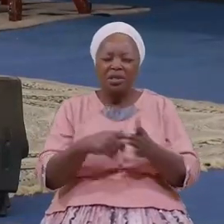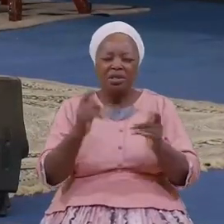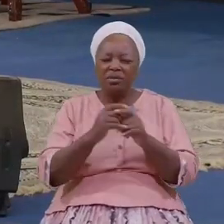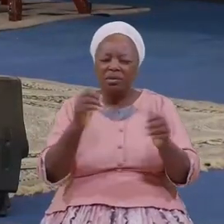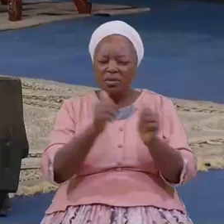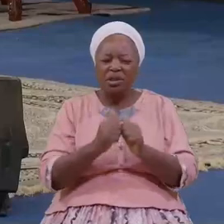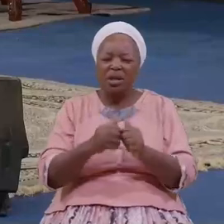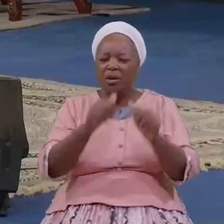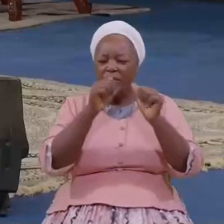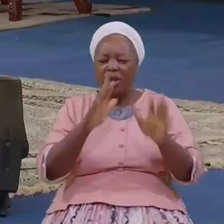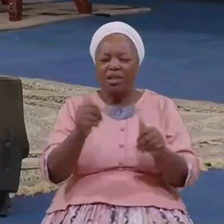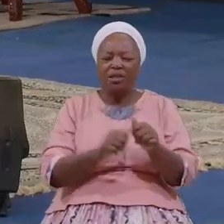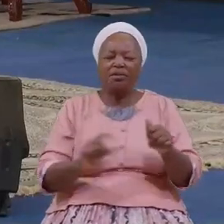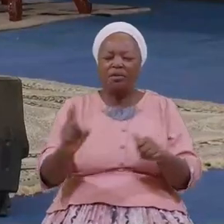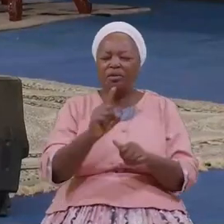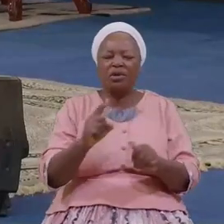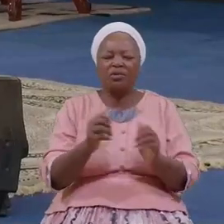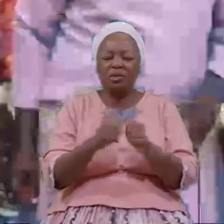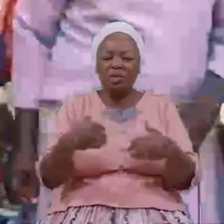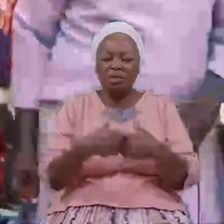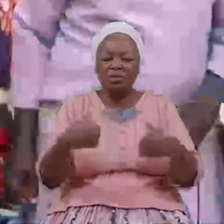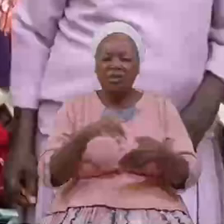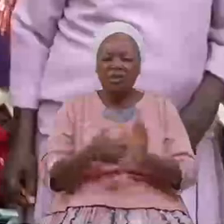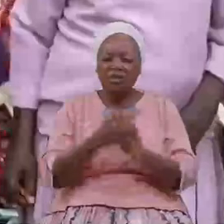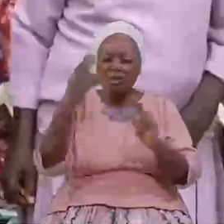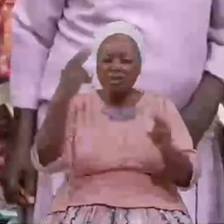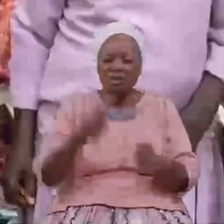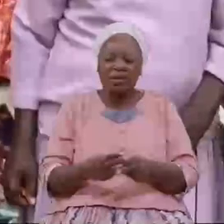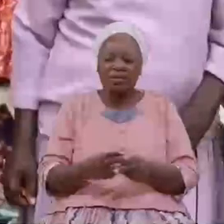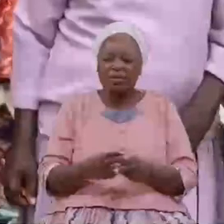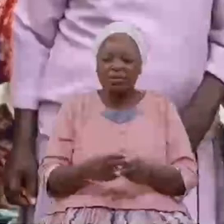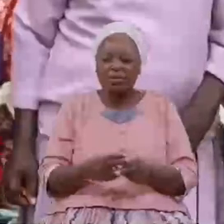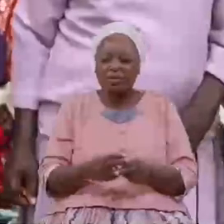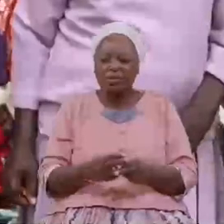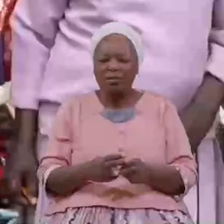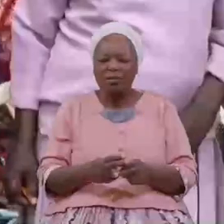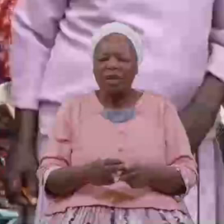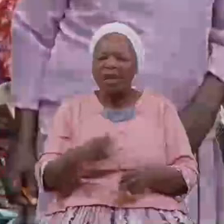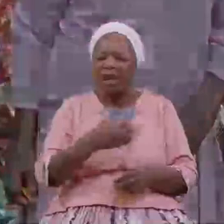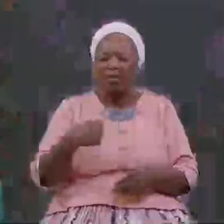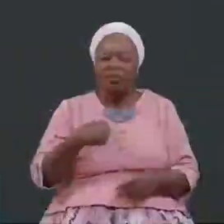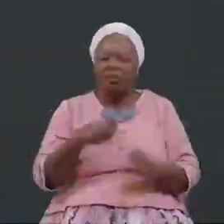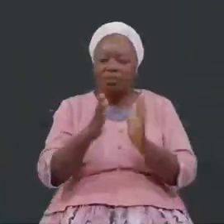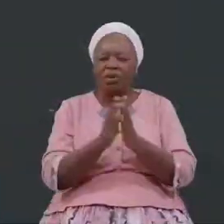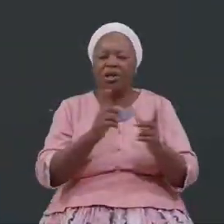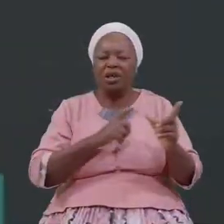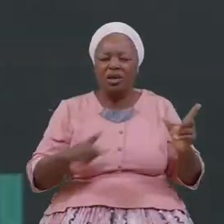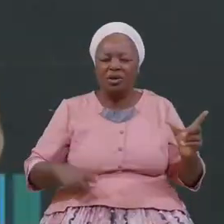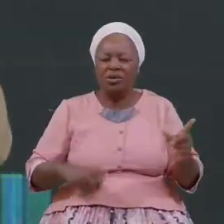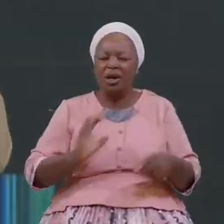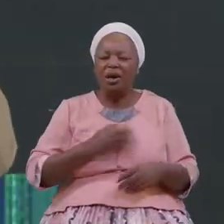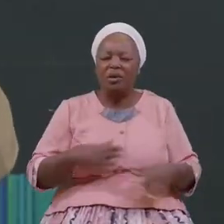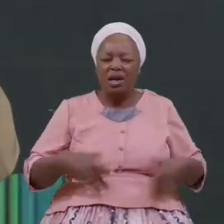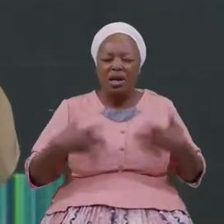tenant la retraite, bénis tout le monde, sans exception, au nom de Jésus-Christ. Nous prions, Seigneur,